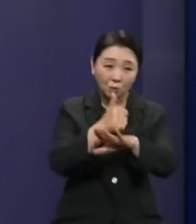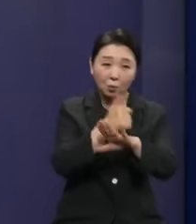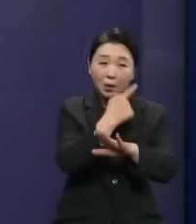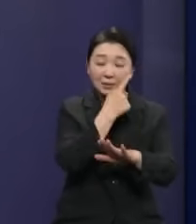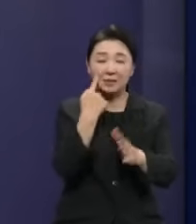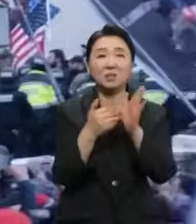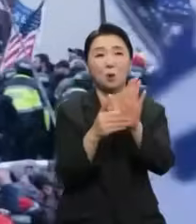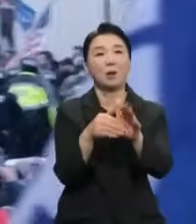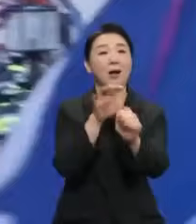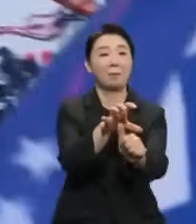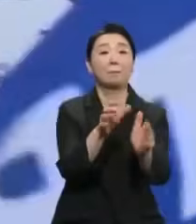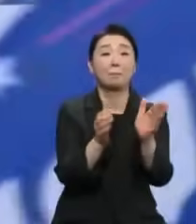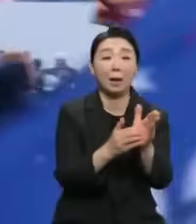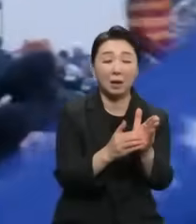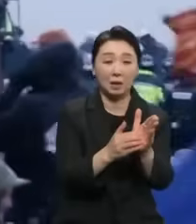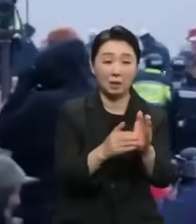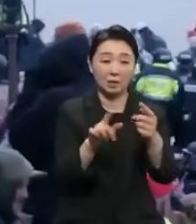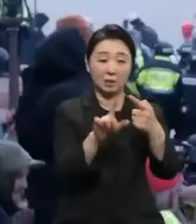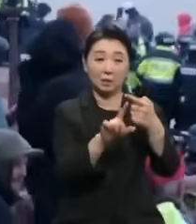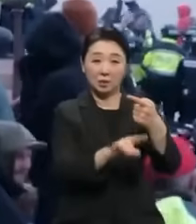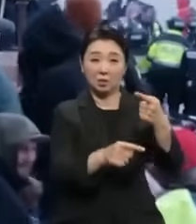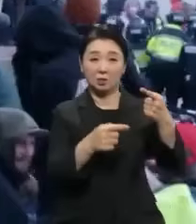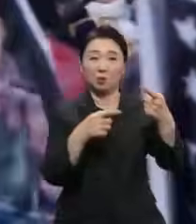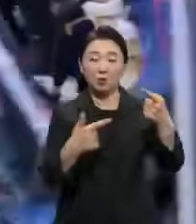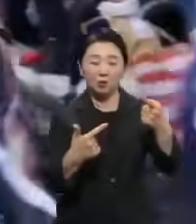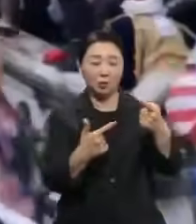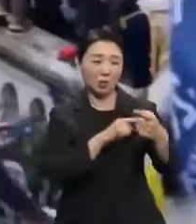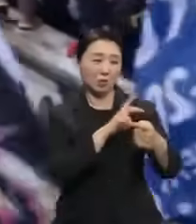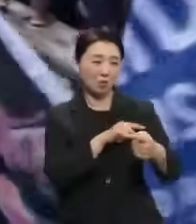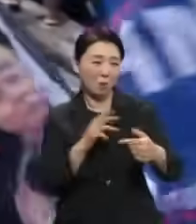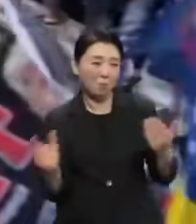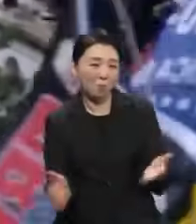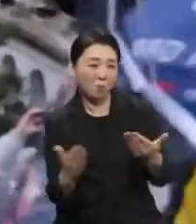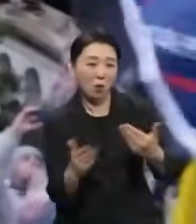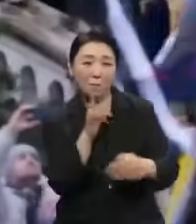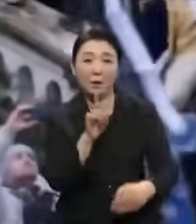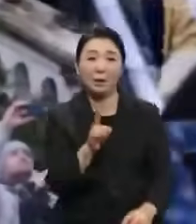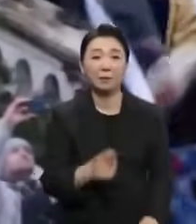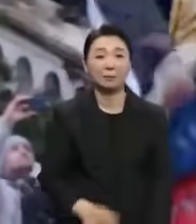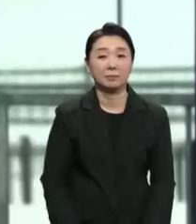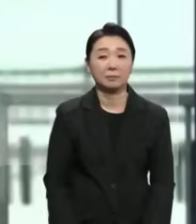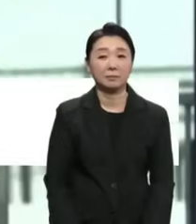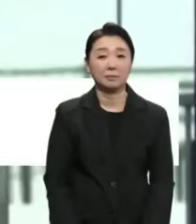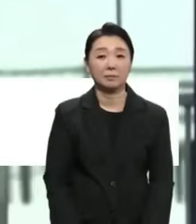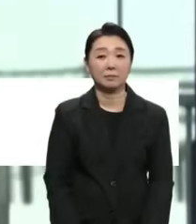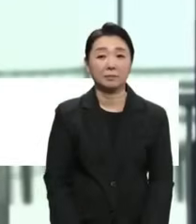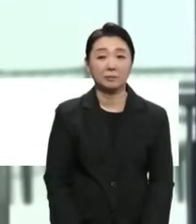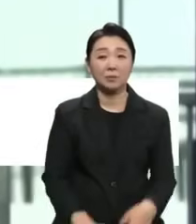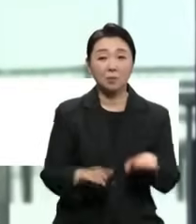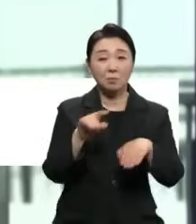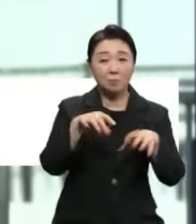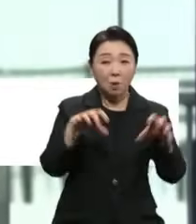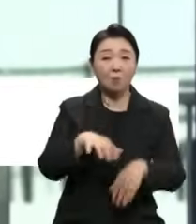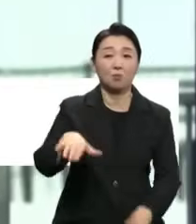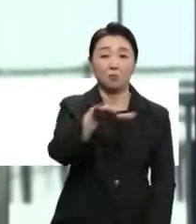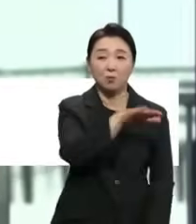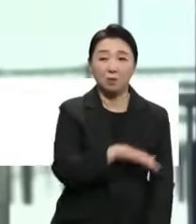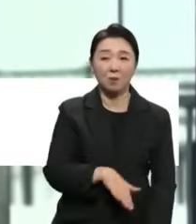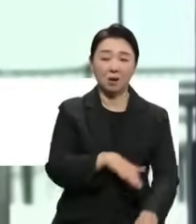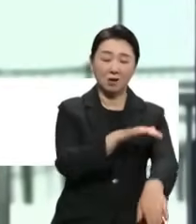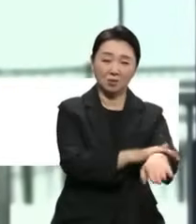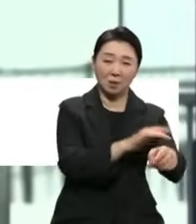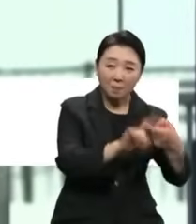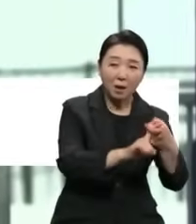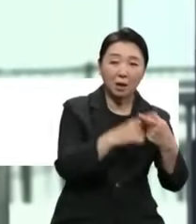거부하라고 압박했고 1월 6일 의회 폭동을 부추겼다는 혐의를 받습니다. All of us here today do not want to see our